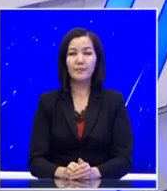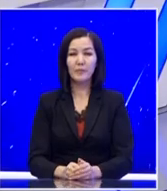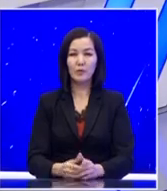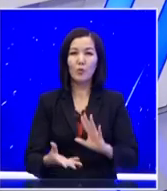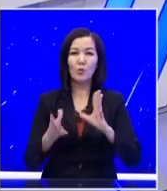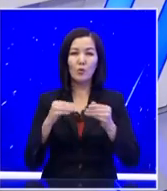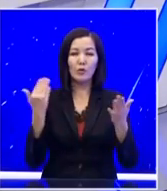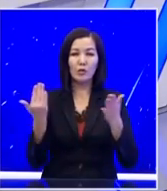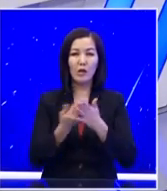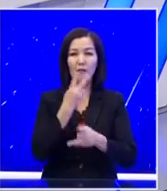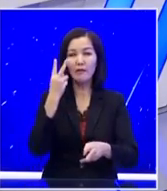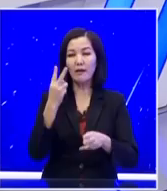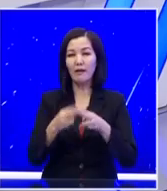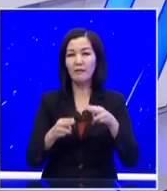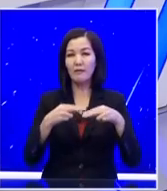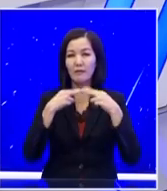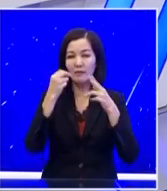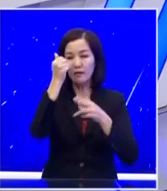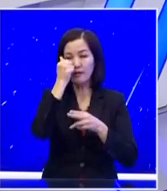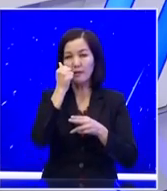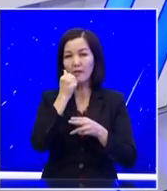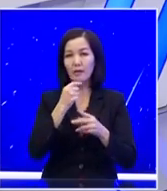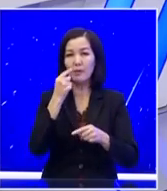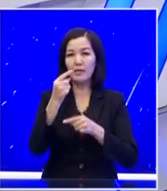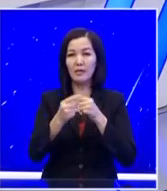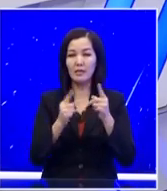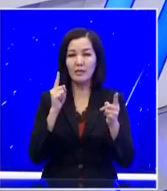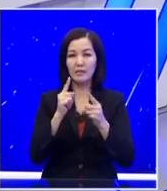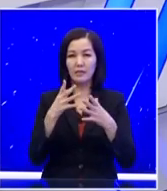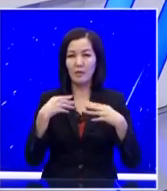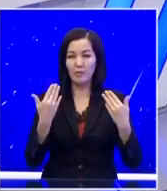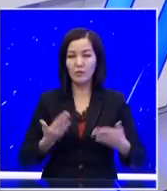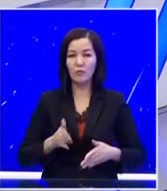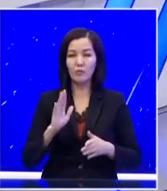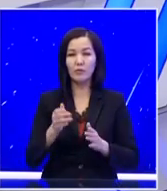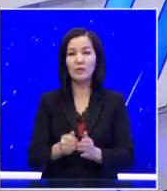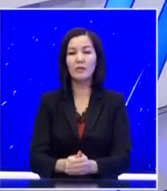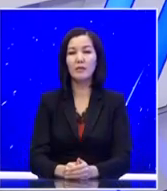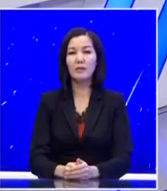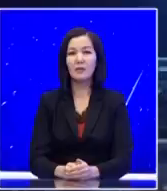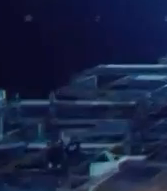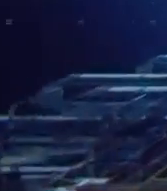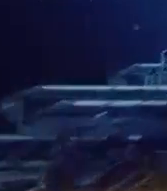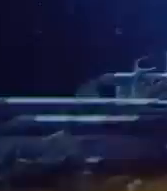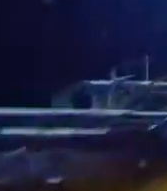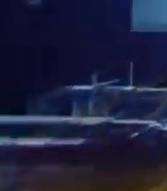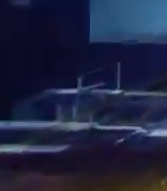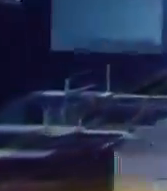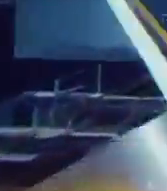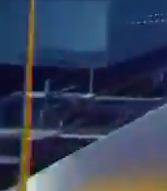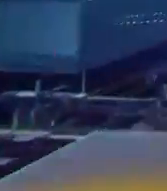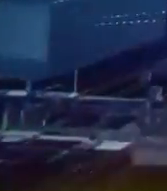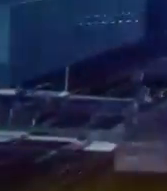Бүгінге кепіскен ақпараттар легі осындай. Назарларыңызға рахмет. Келесі эфирде амандықта жүздескенше. Thank you.